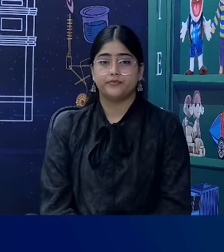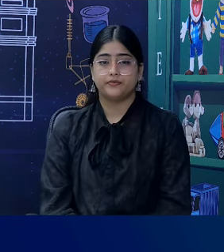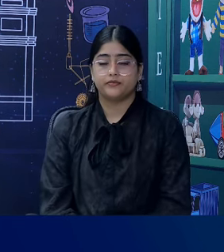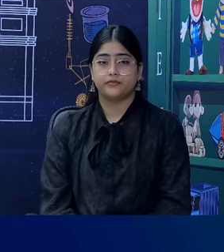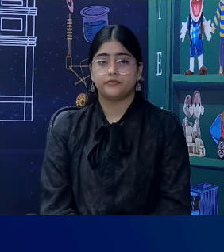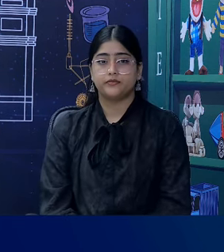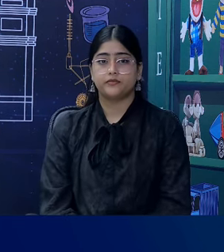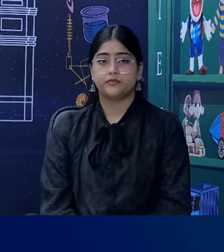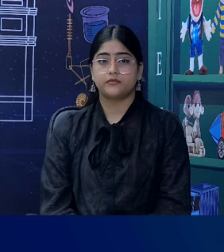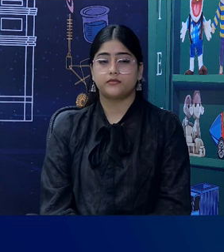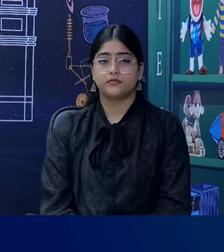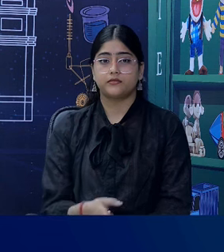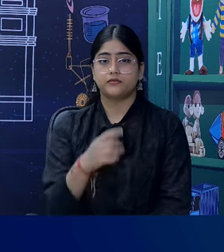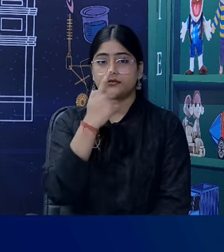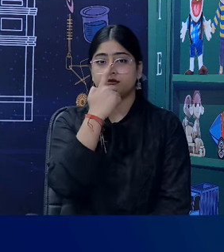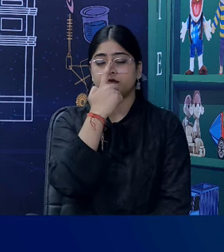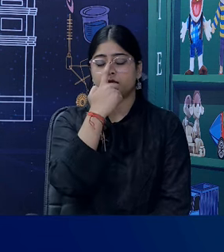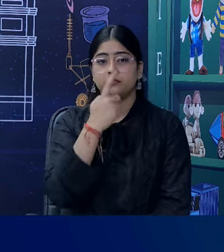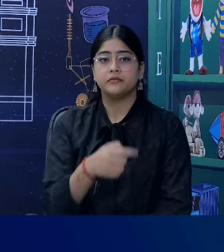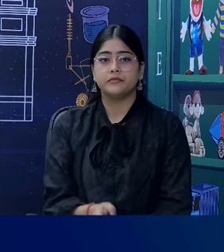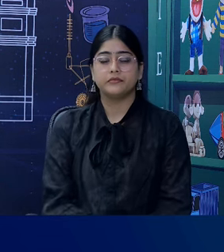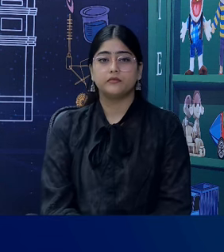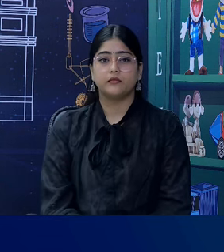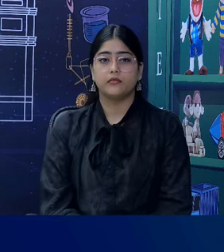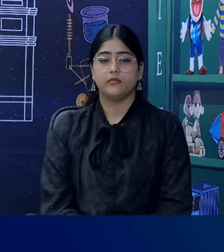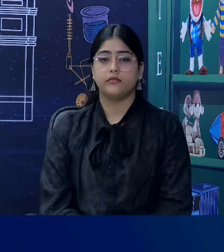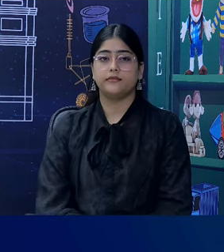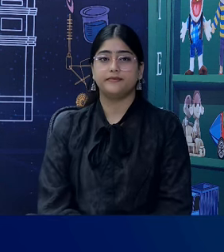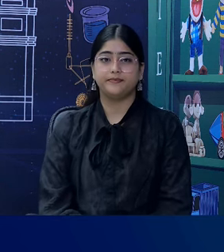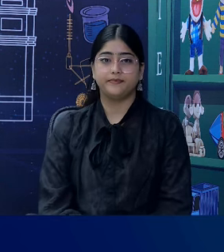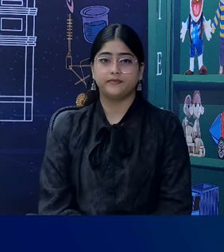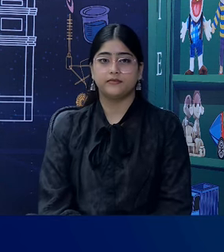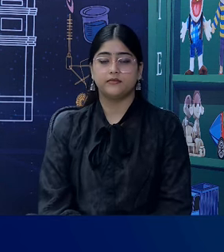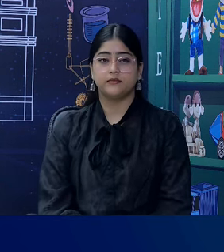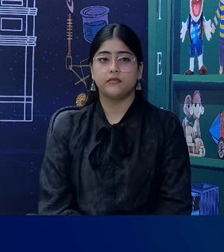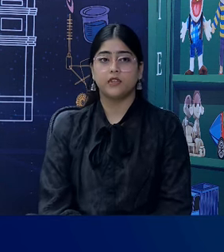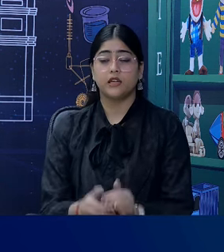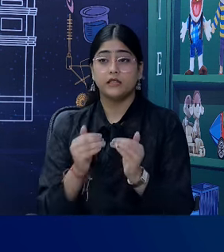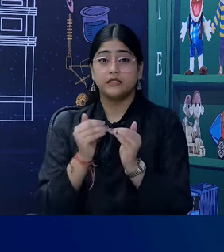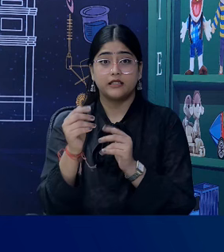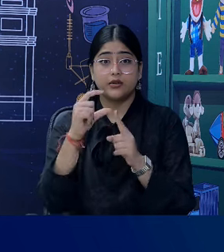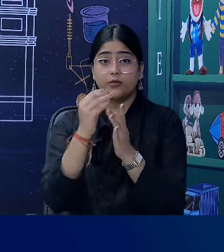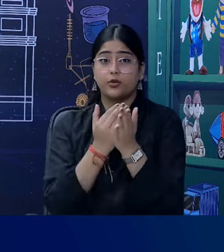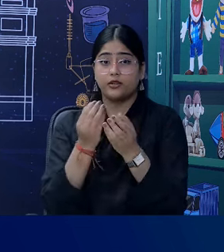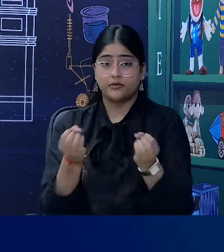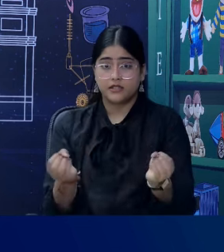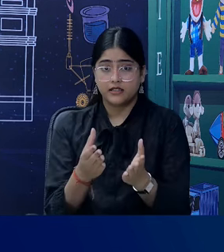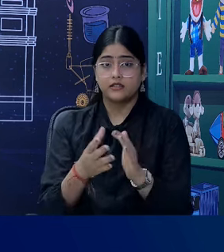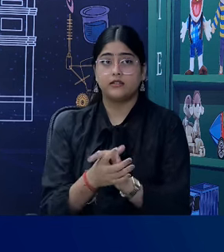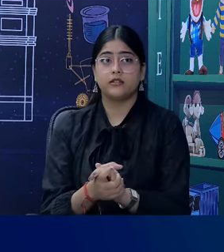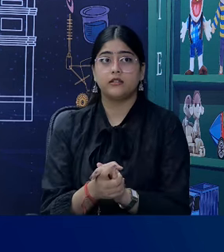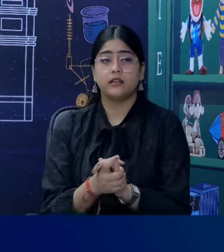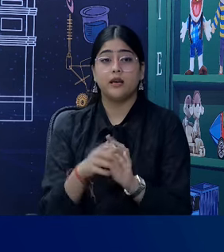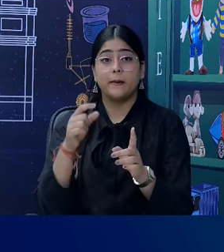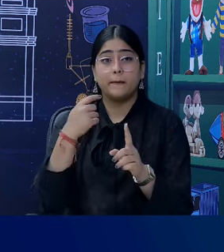क्लास 7 सड एड आ तो चलिए अपने कार्यक्रम की यहां पर शुरुआत करते